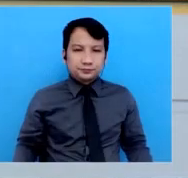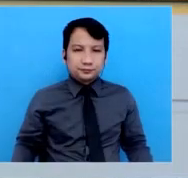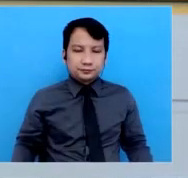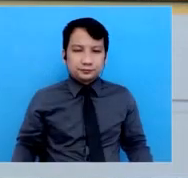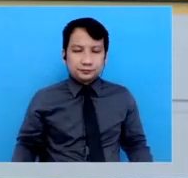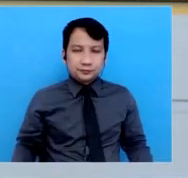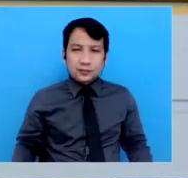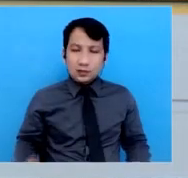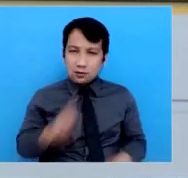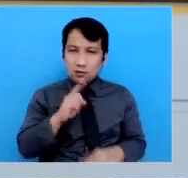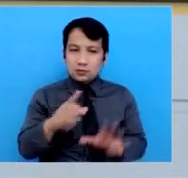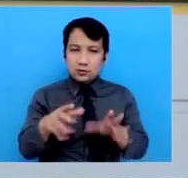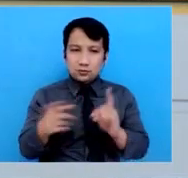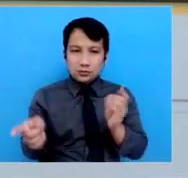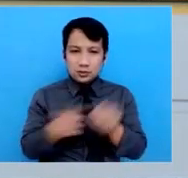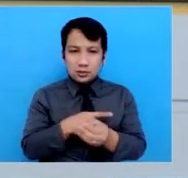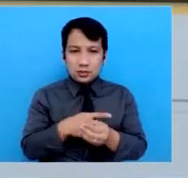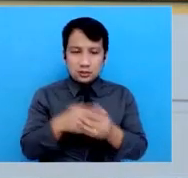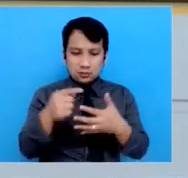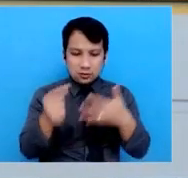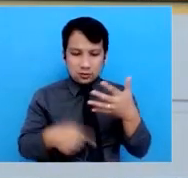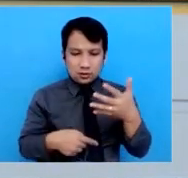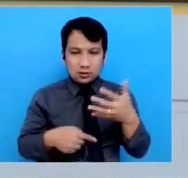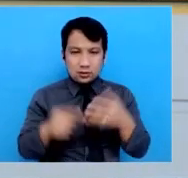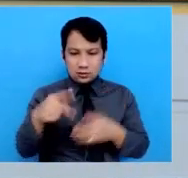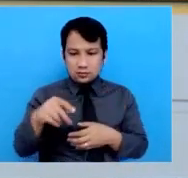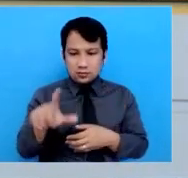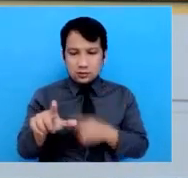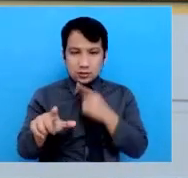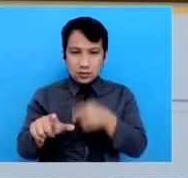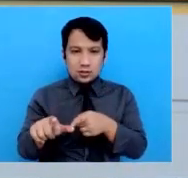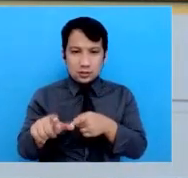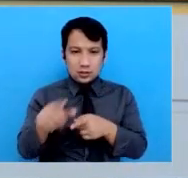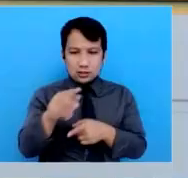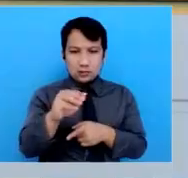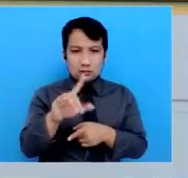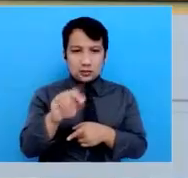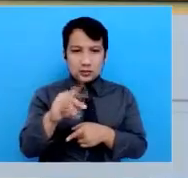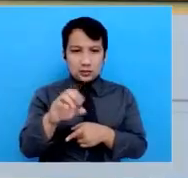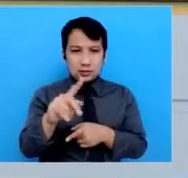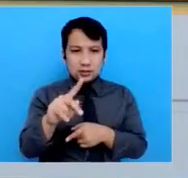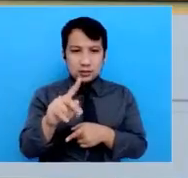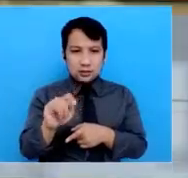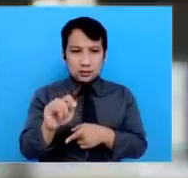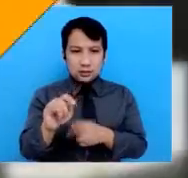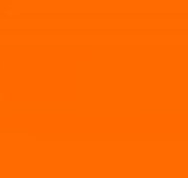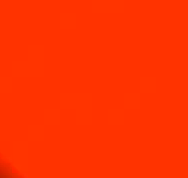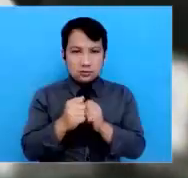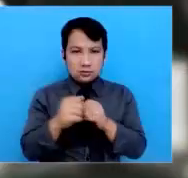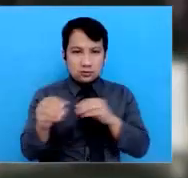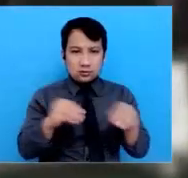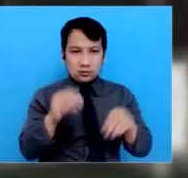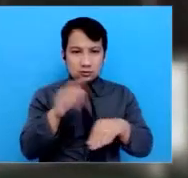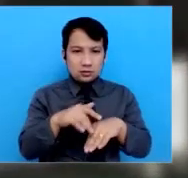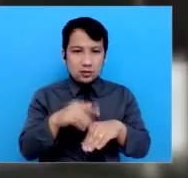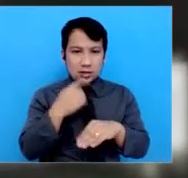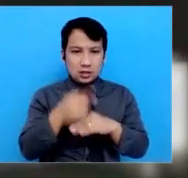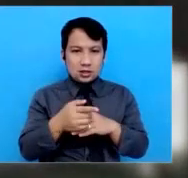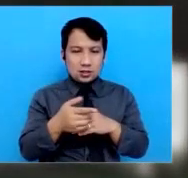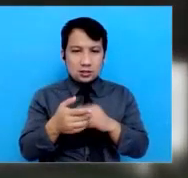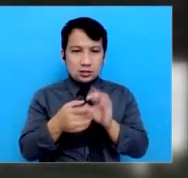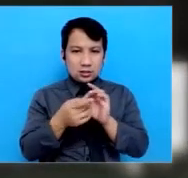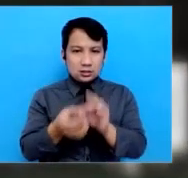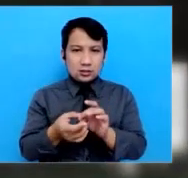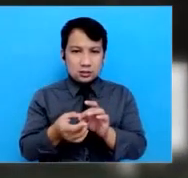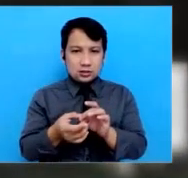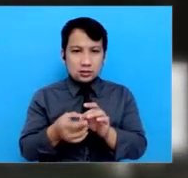Opisyal nang tinanggal ng COMELEC sa listahan ng party list candidates ang Malasakit Movement. Kabilang sa mga nominado sa Malasakit Movement party list, si